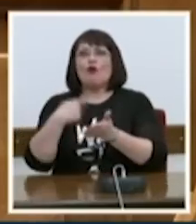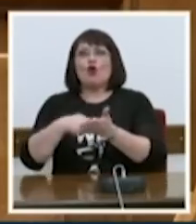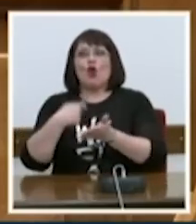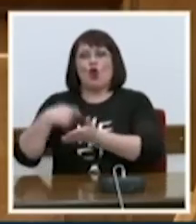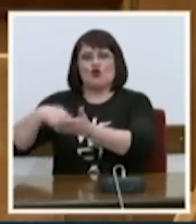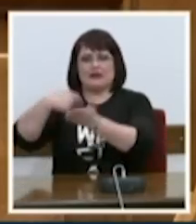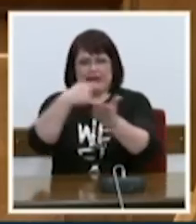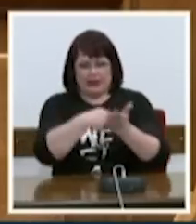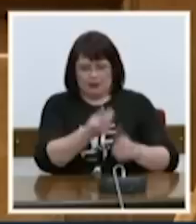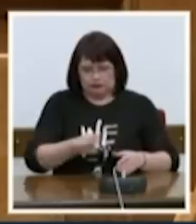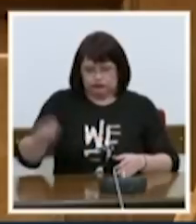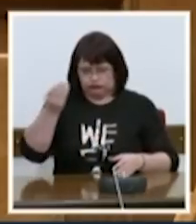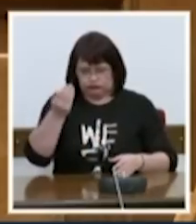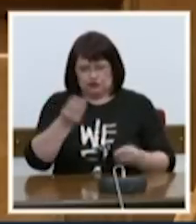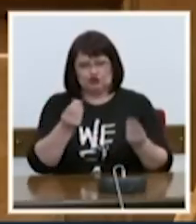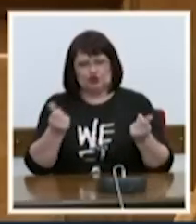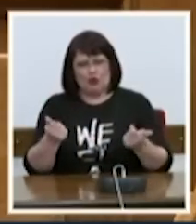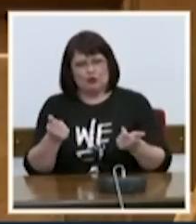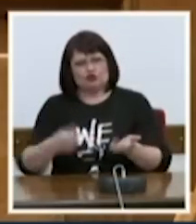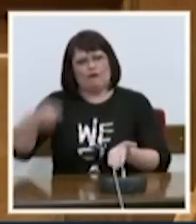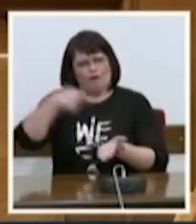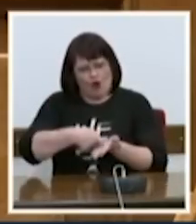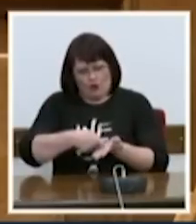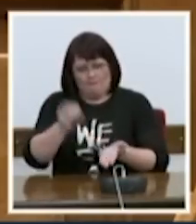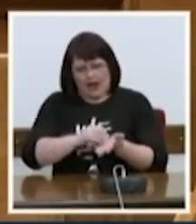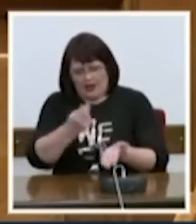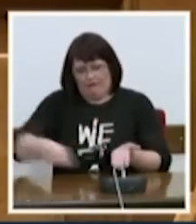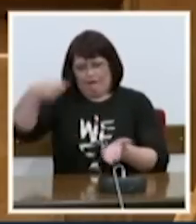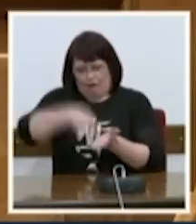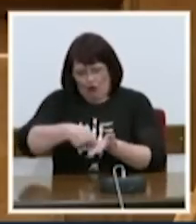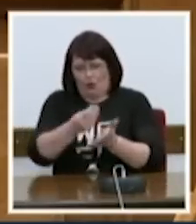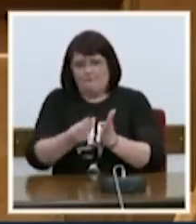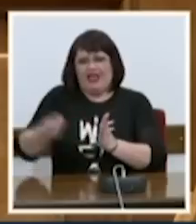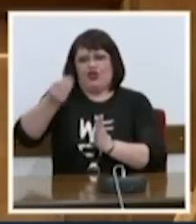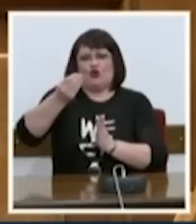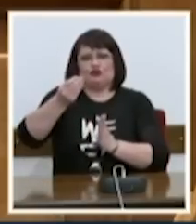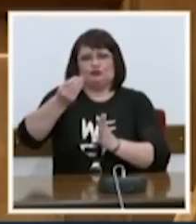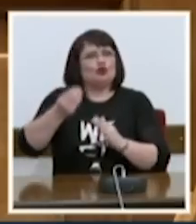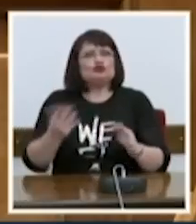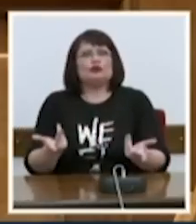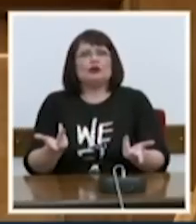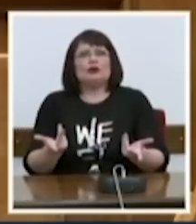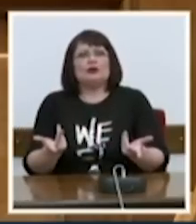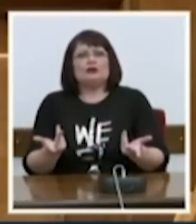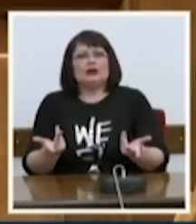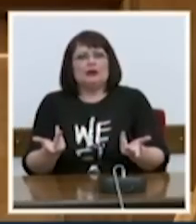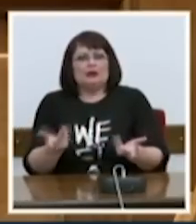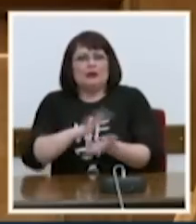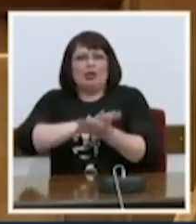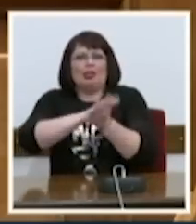τους άμεσους και κυρίως τους έμεσους φόρους και ο πληθωρισμός έχουν τελείως αφανίσει σχεδόν